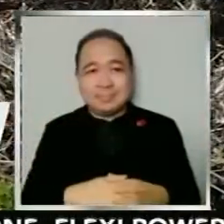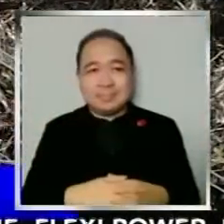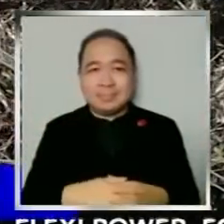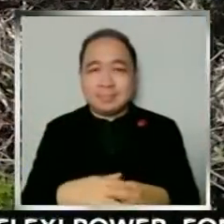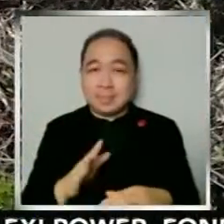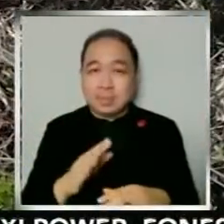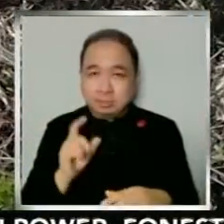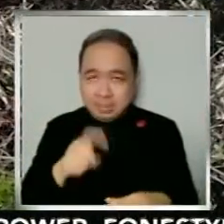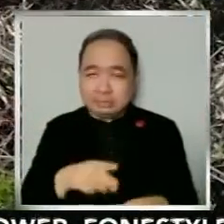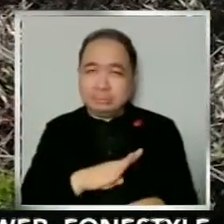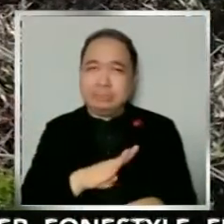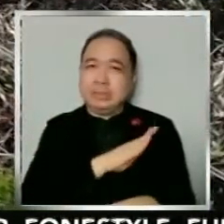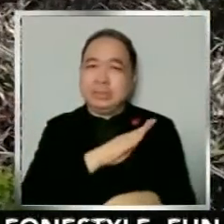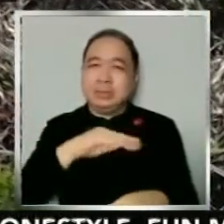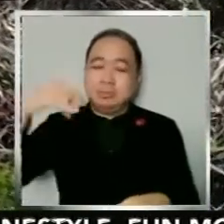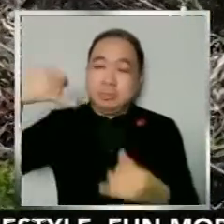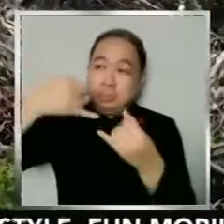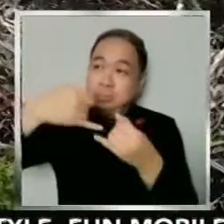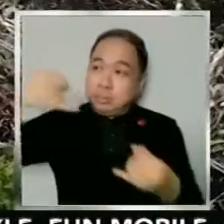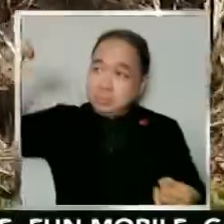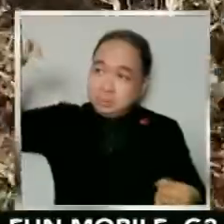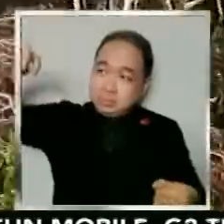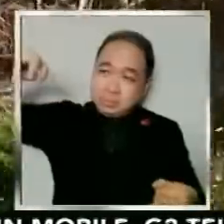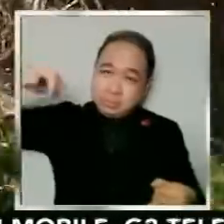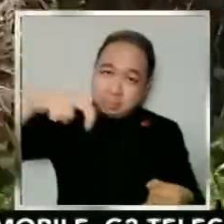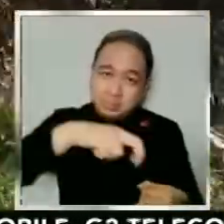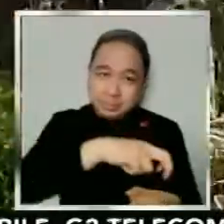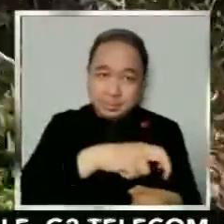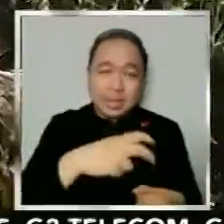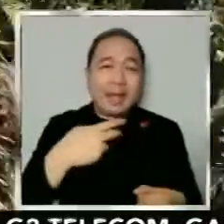na may backdrop na Malahog Beach.